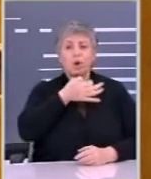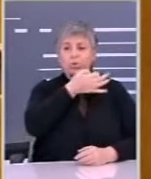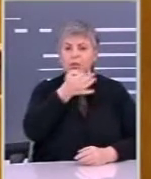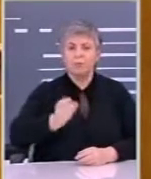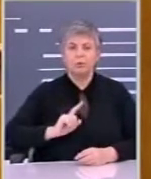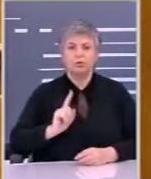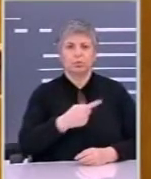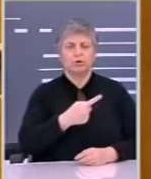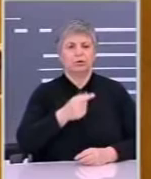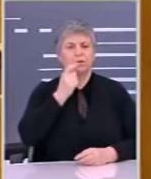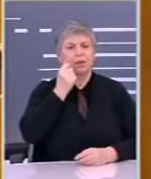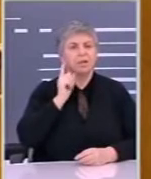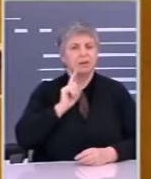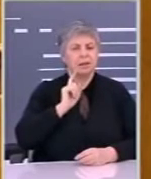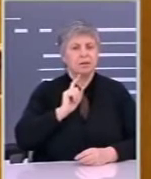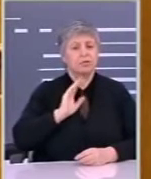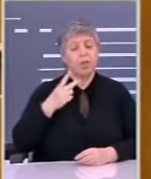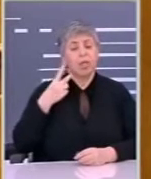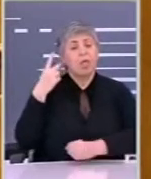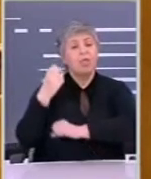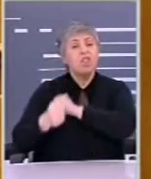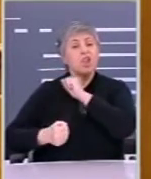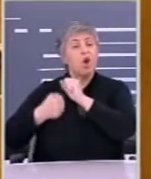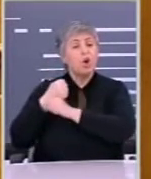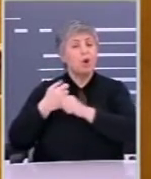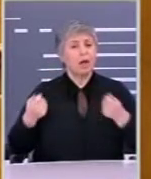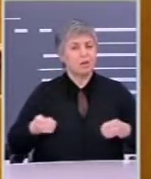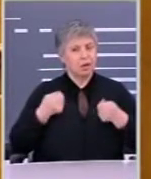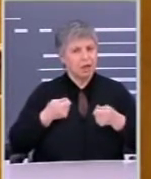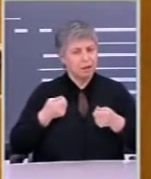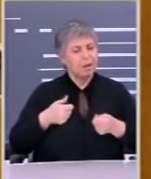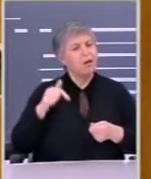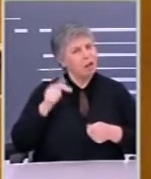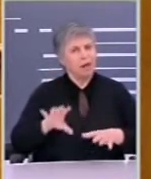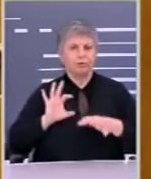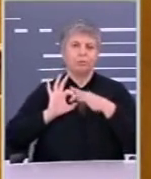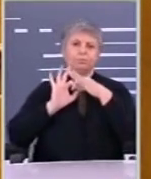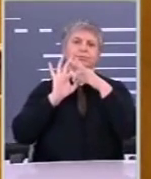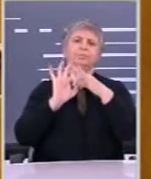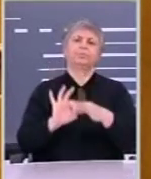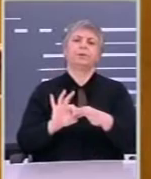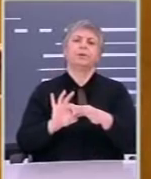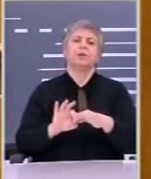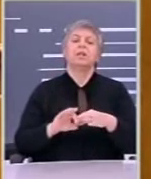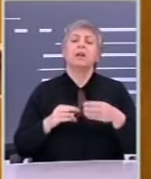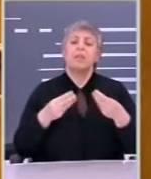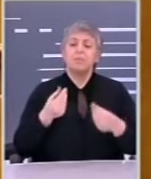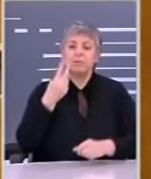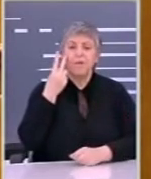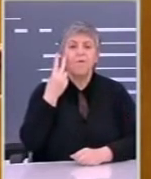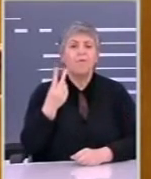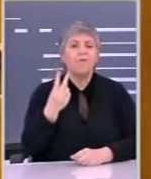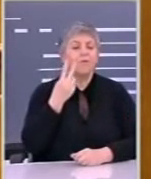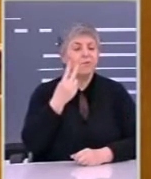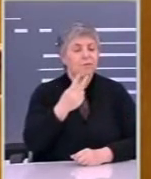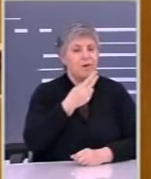αυτό που έχουμε κάνει όλα αυτά τα 2 χρόνια. Να υπηρετούμε με τον τρόπο που αντιλαμβανόμαστε το κοινό συμφέρον,